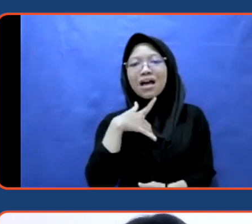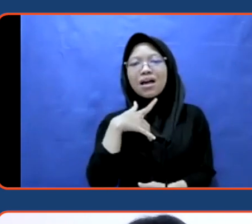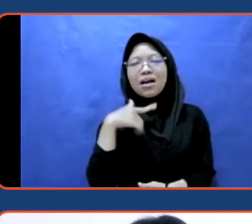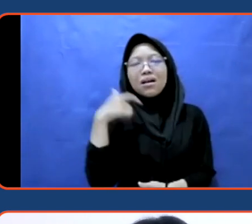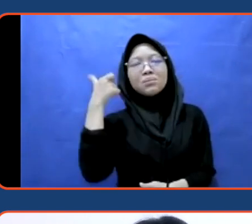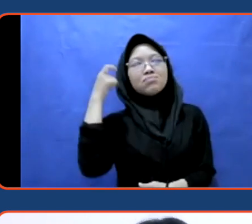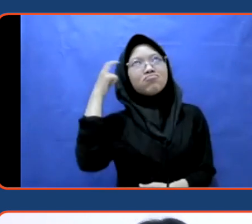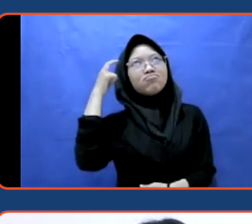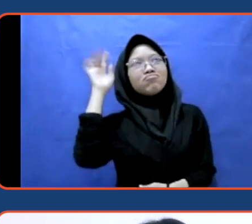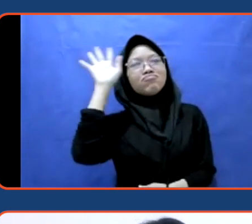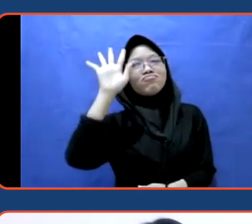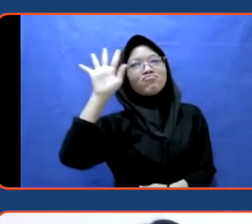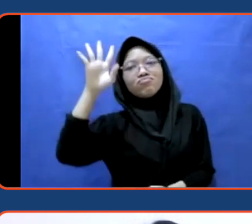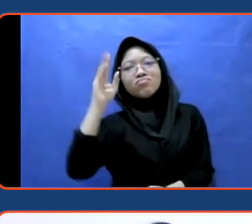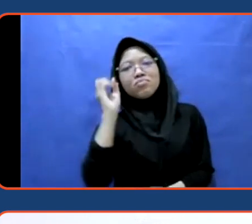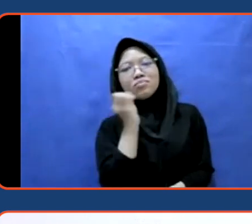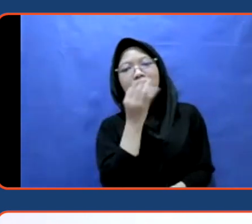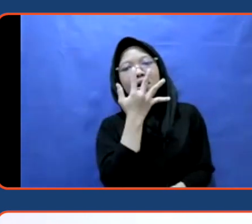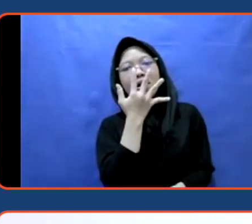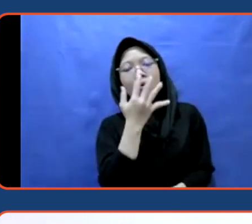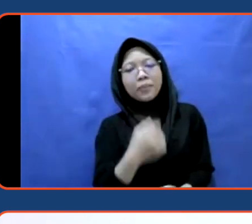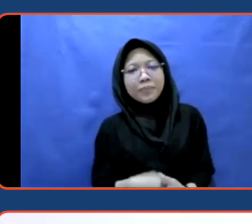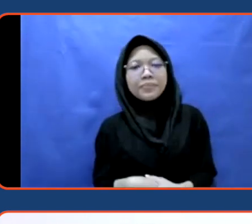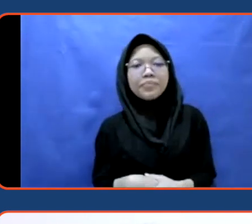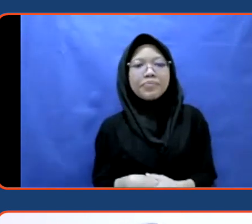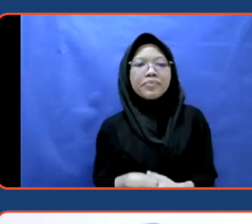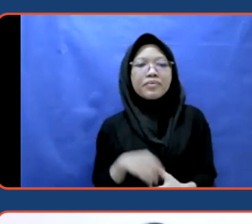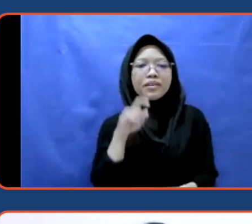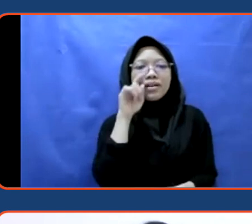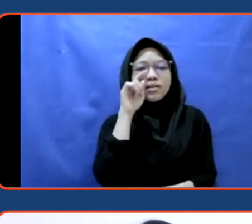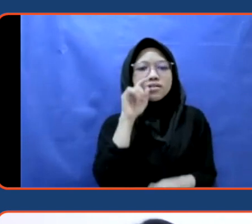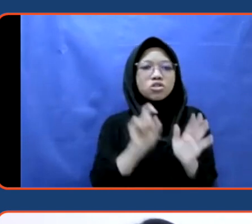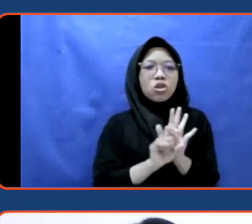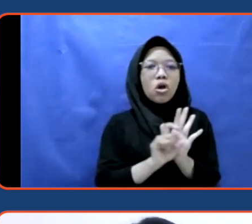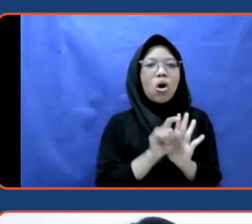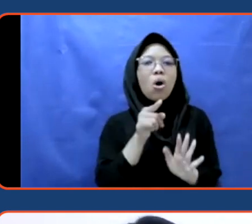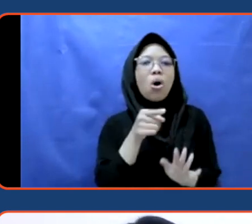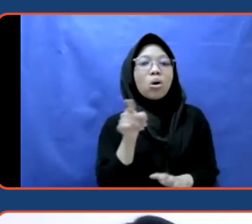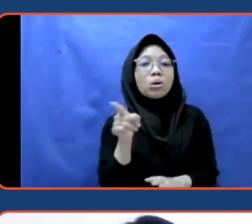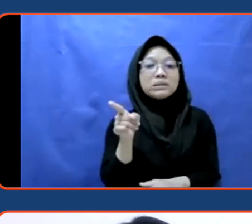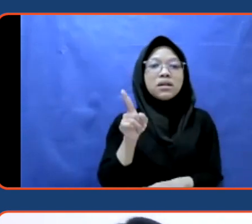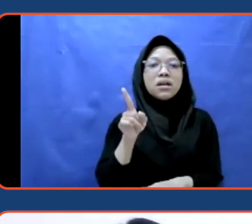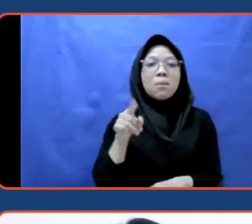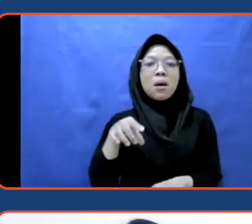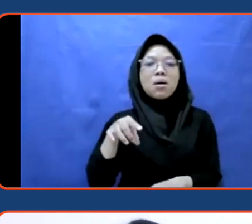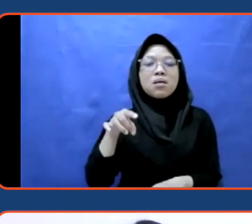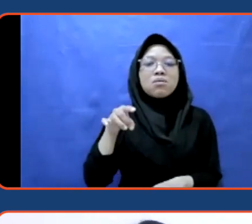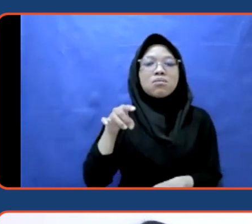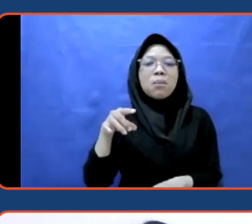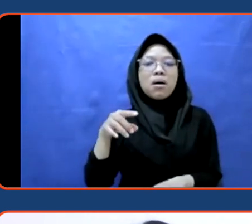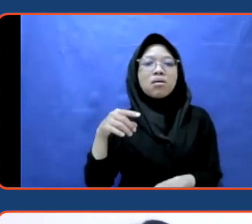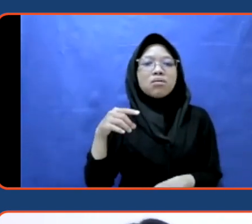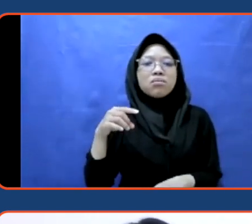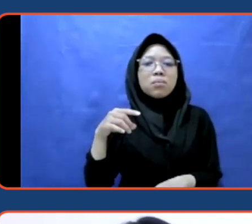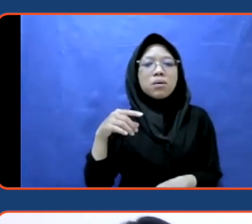WTN dus dia berkeringat dan berdebu karena berperang dan karena belum mandi beberapa hari kita ya